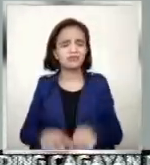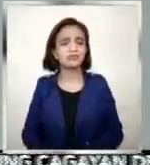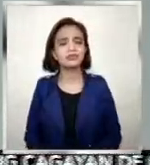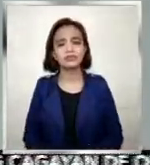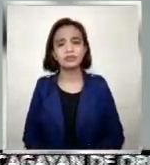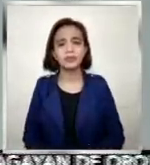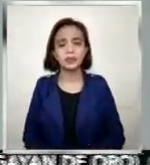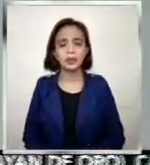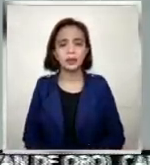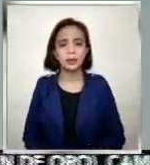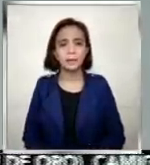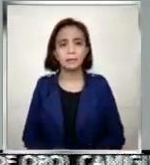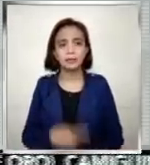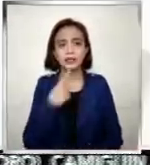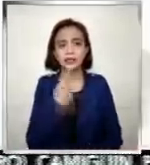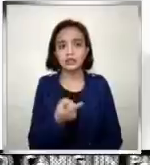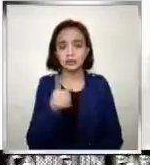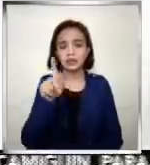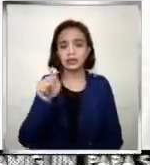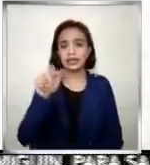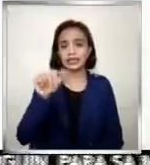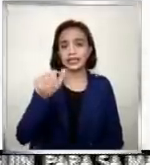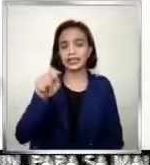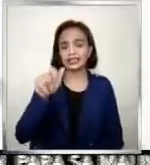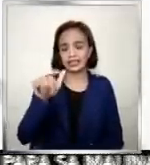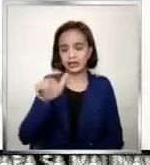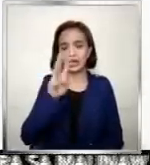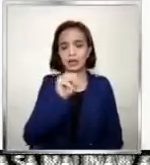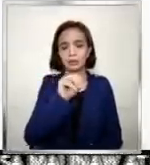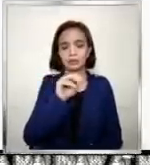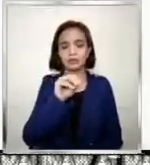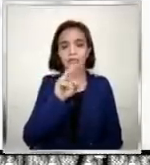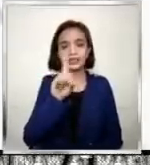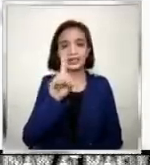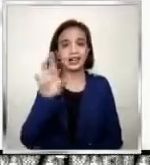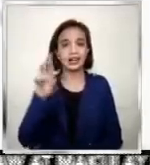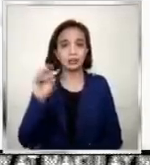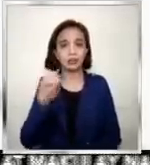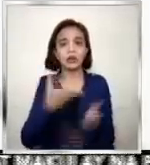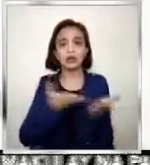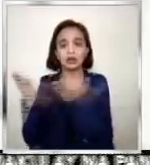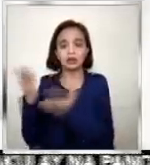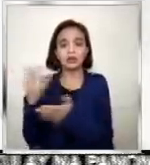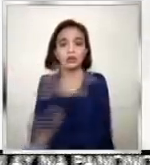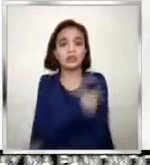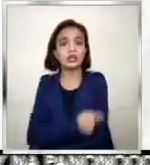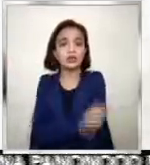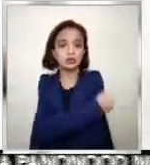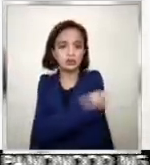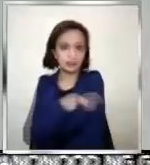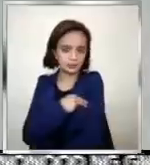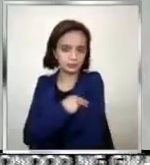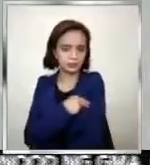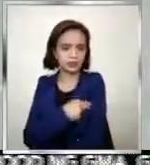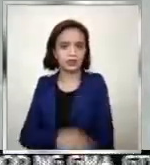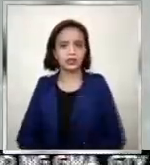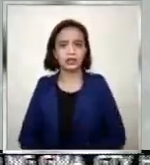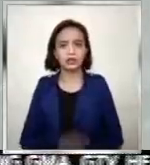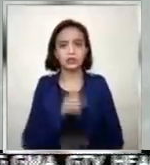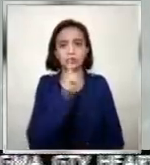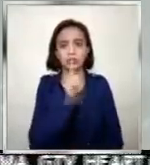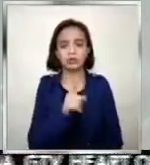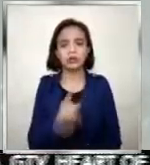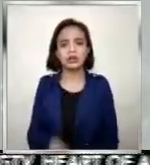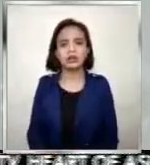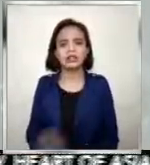Ayon sa Taytay MDRRMO, dinala ang mga biktima sa Manila East Medical Center. Bahagyang nagdulot ng pagbagal ng